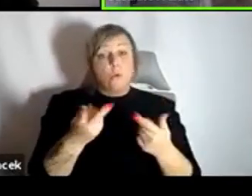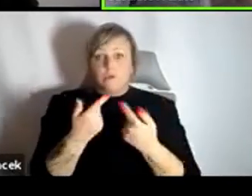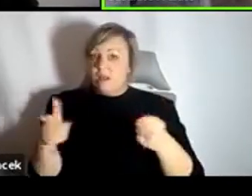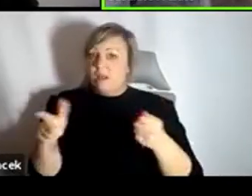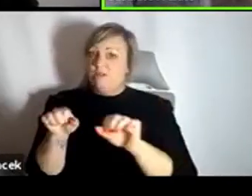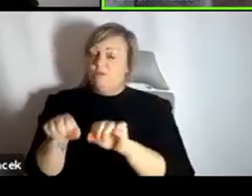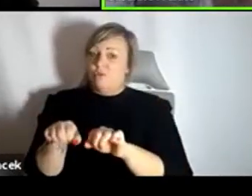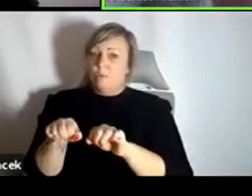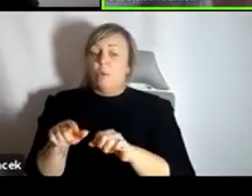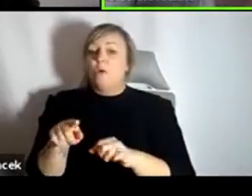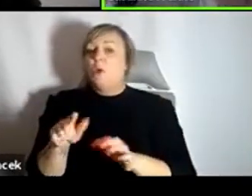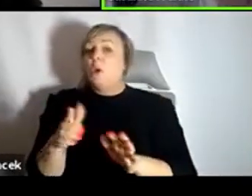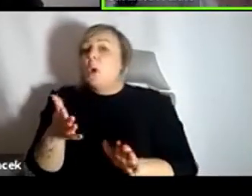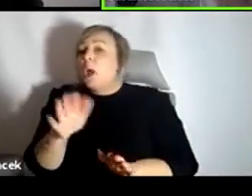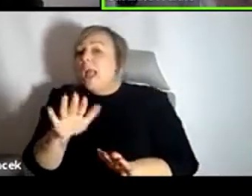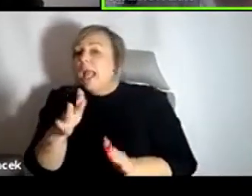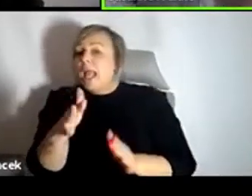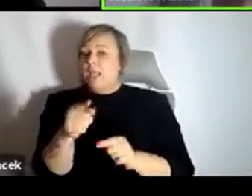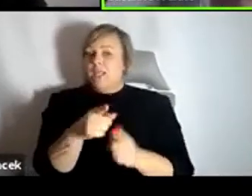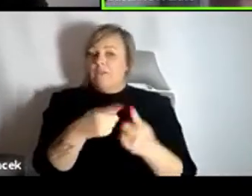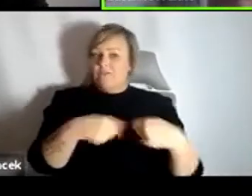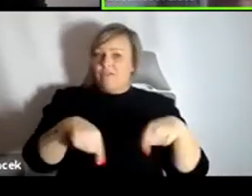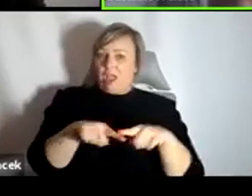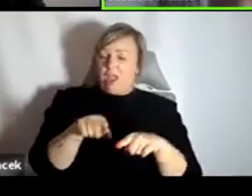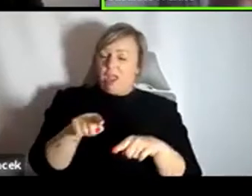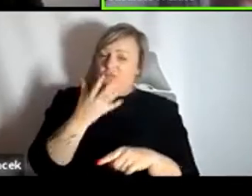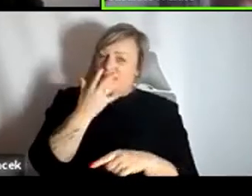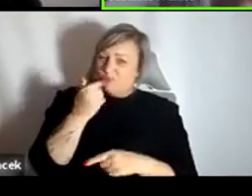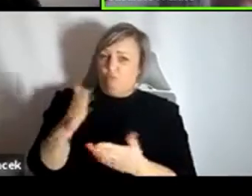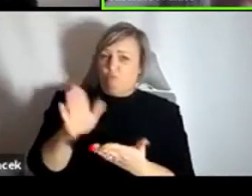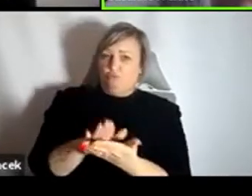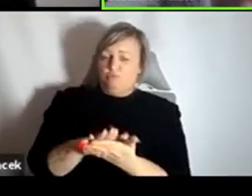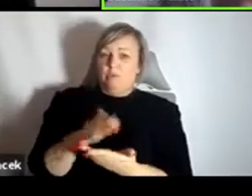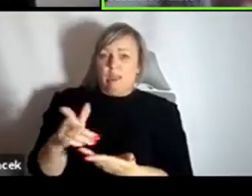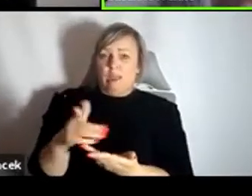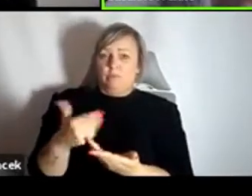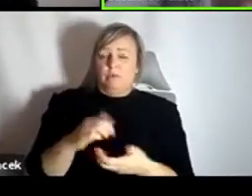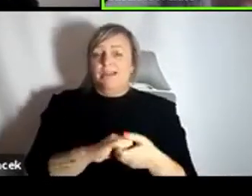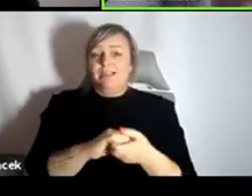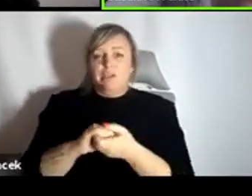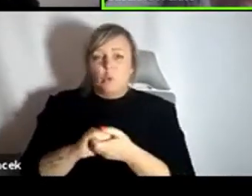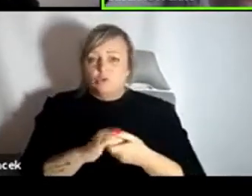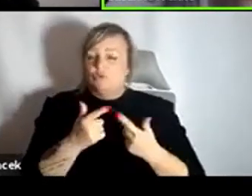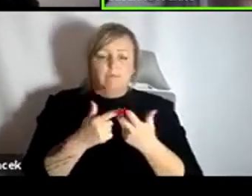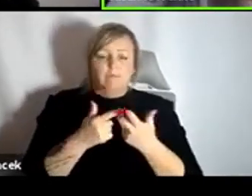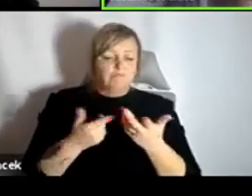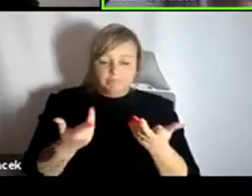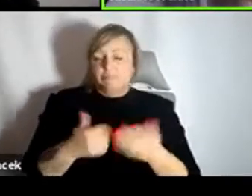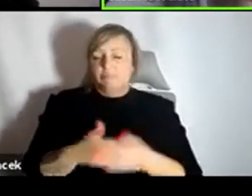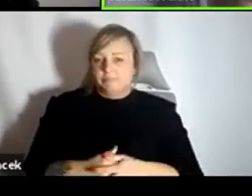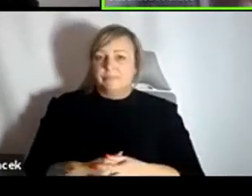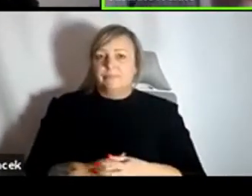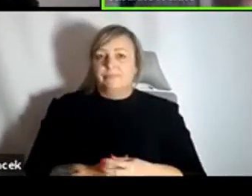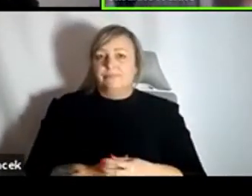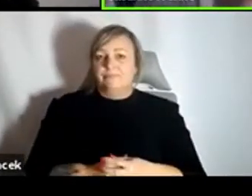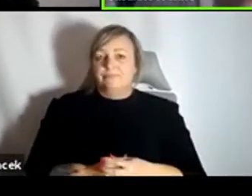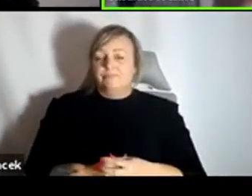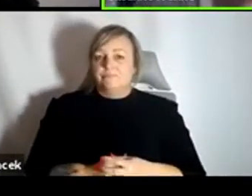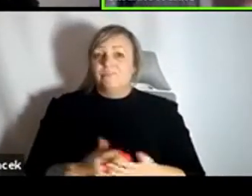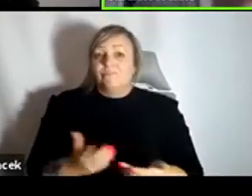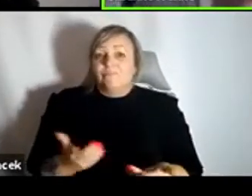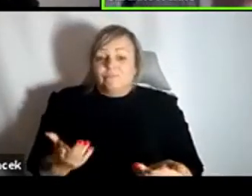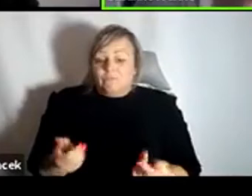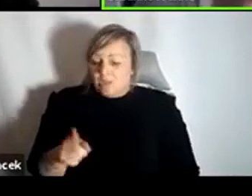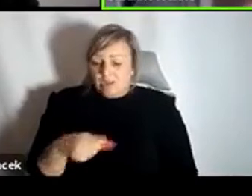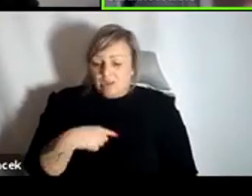was so nah dran ist wie möglich in genossenschaftlichen Modellen oder so etwas. Wir wissen aber